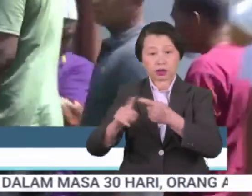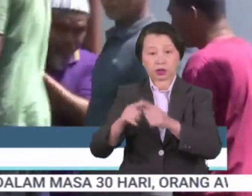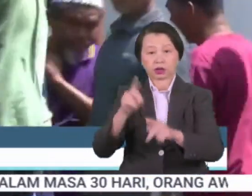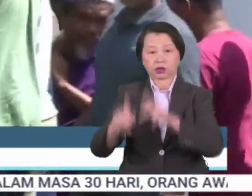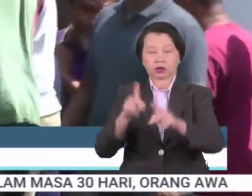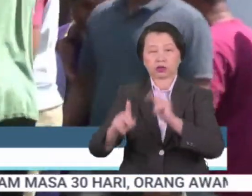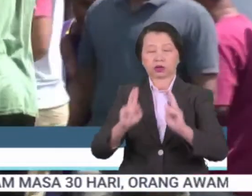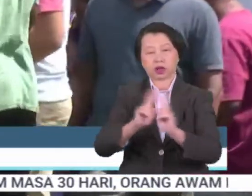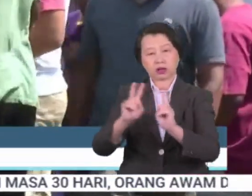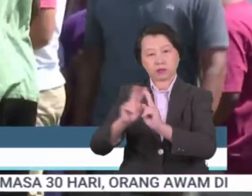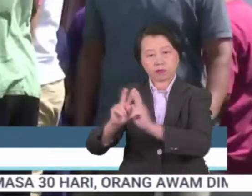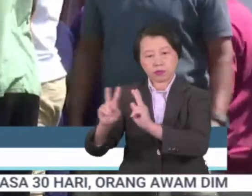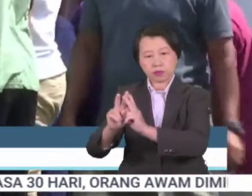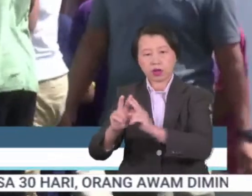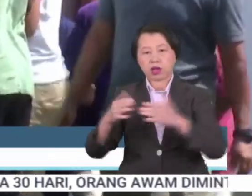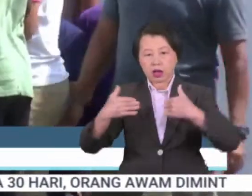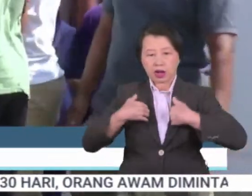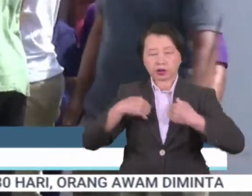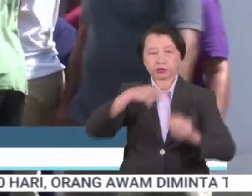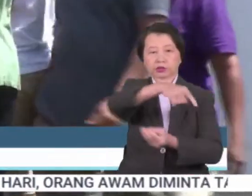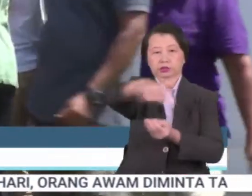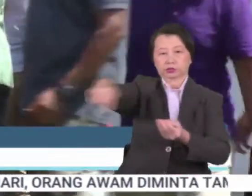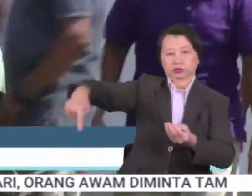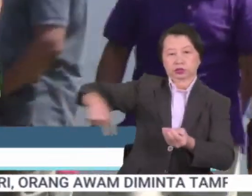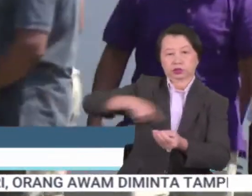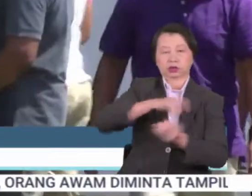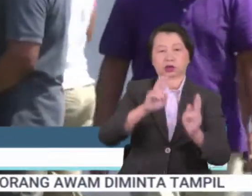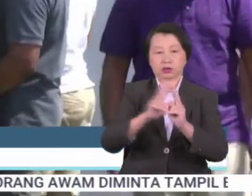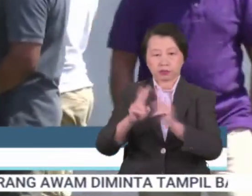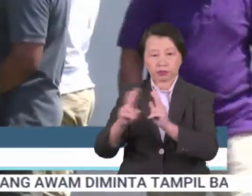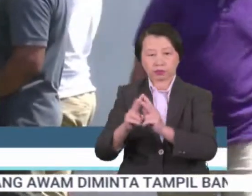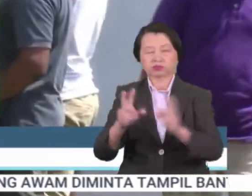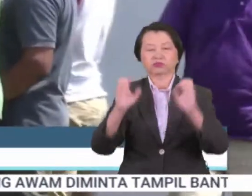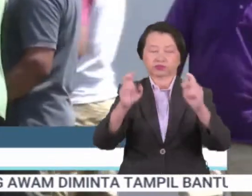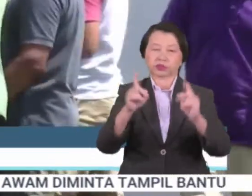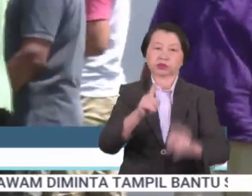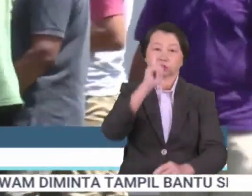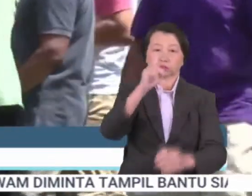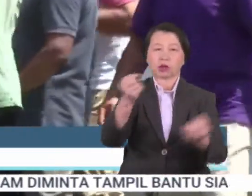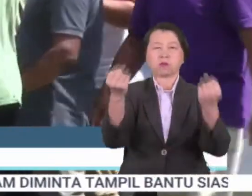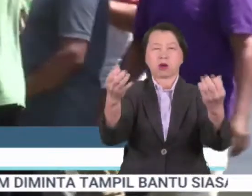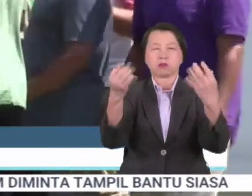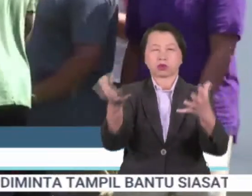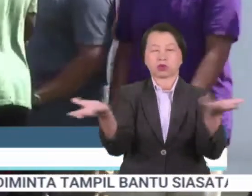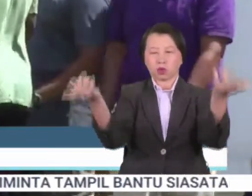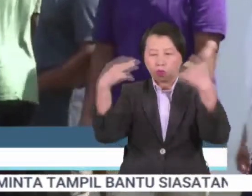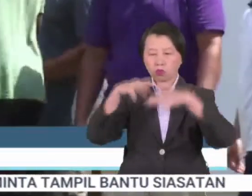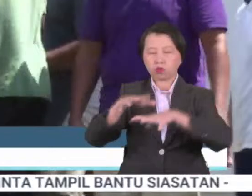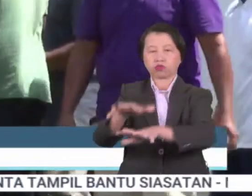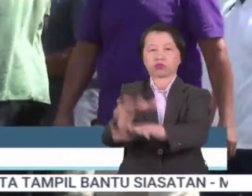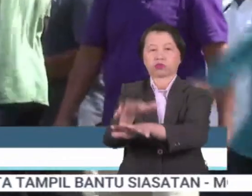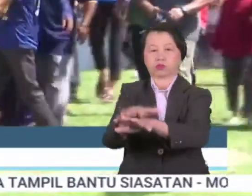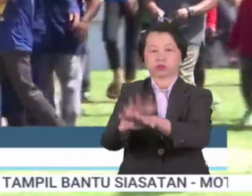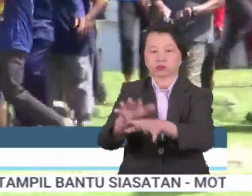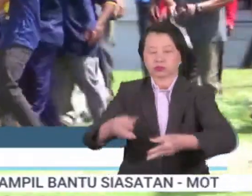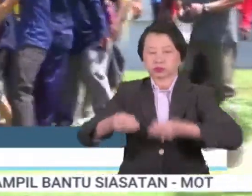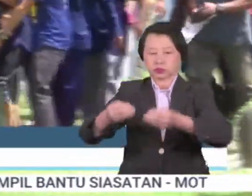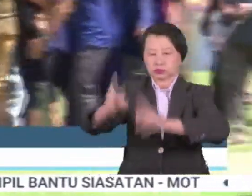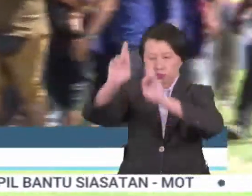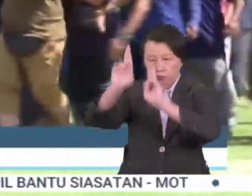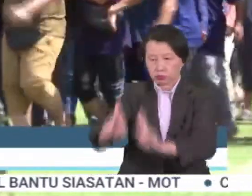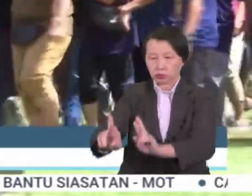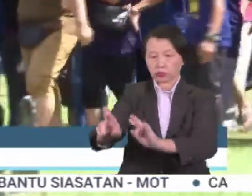penduduk kampung Aa yang berada di sekitar kawasan ini dan sememangnya begitu ramai yang hadir untuk memberi